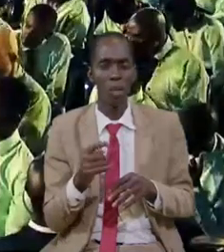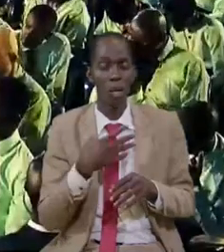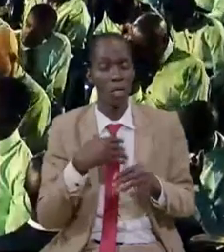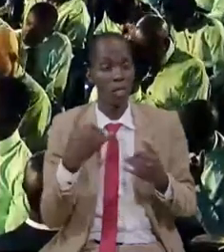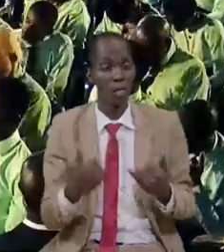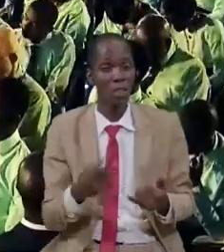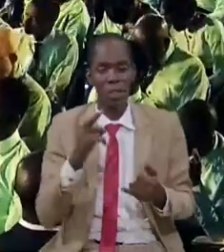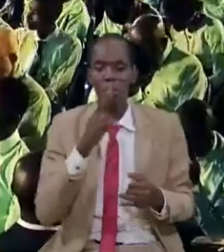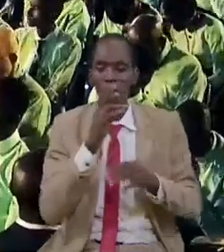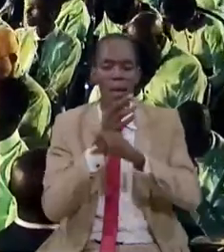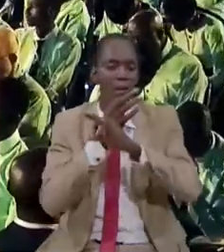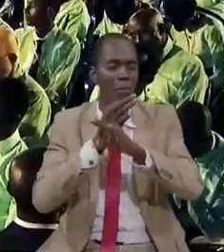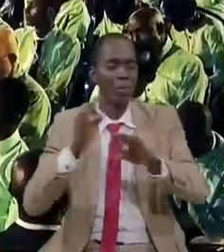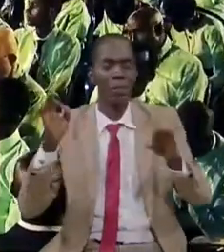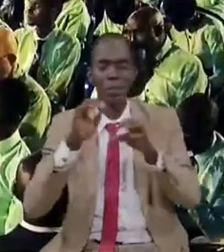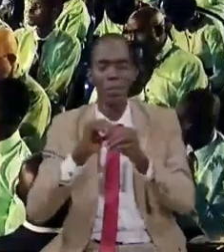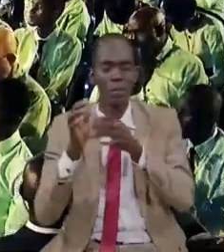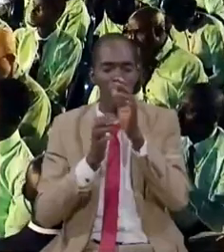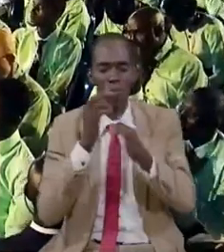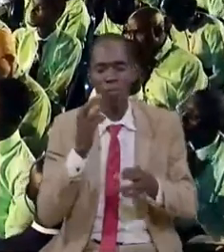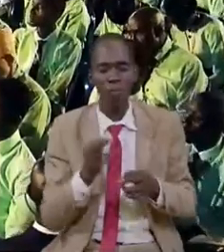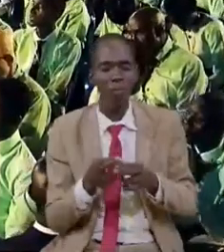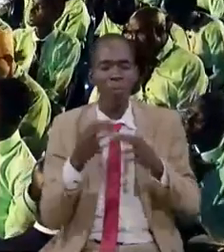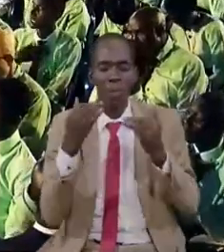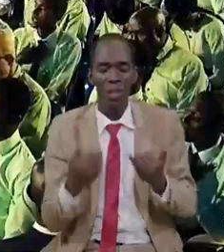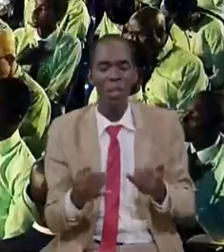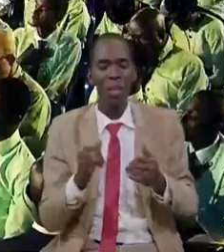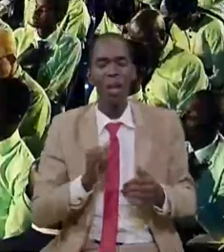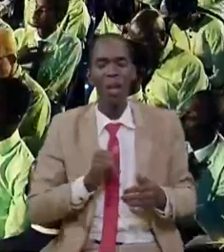libre. Dis maintenant, je suis libre.